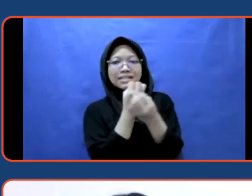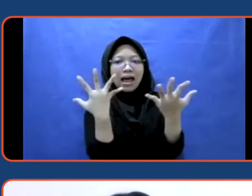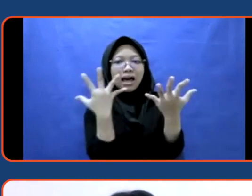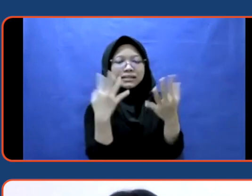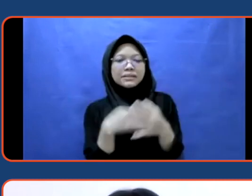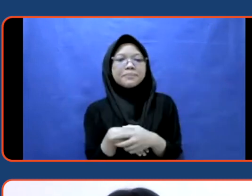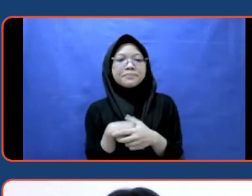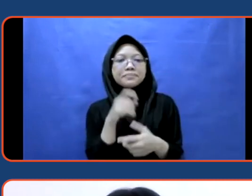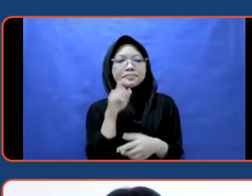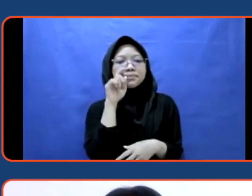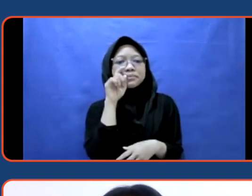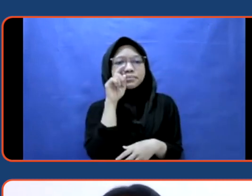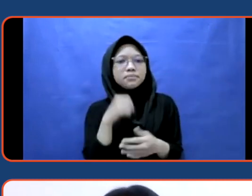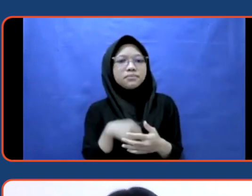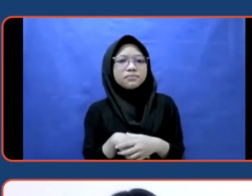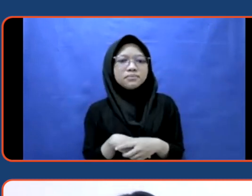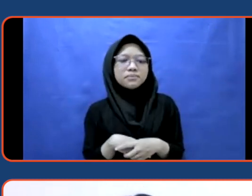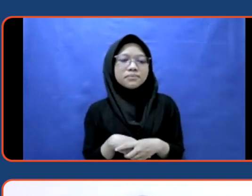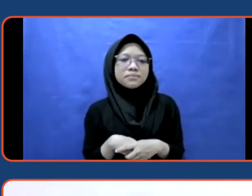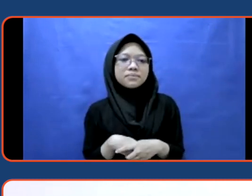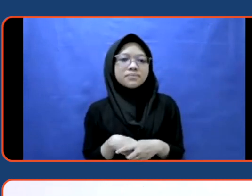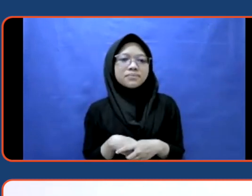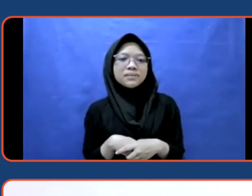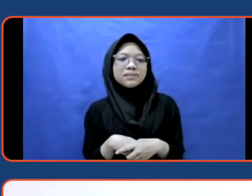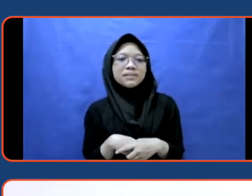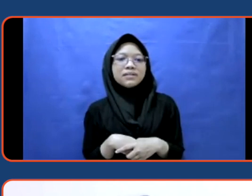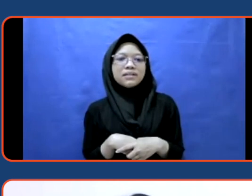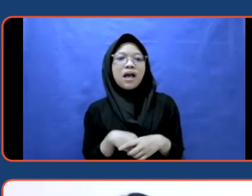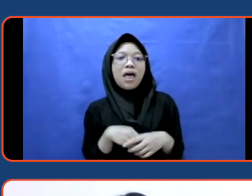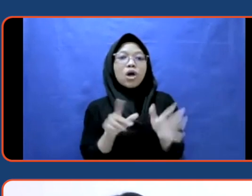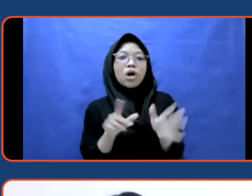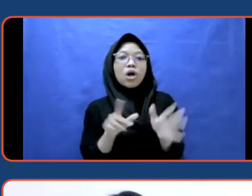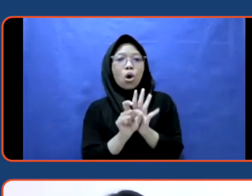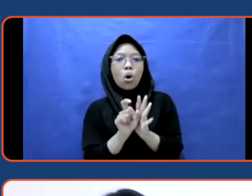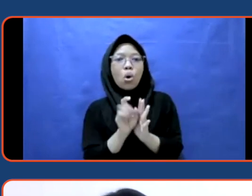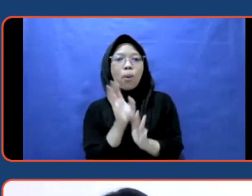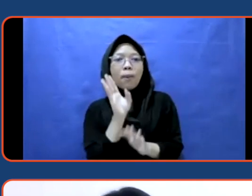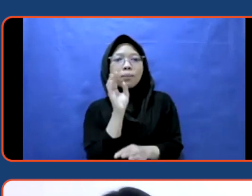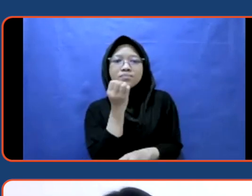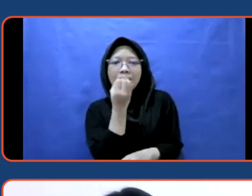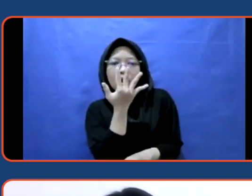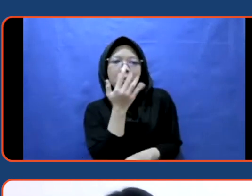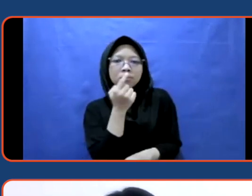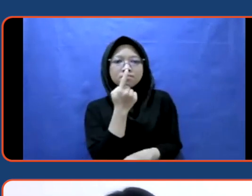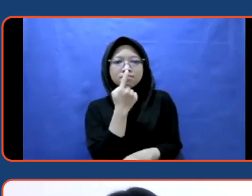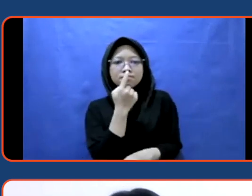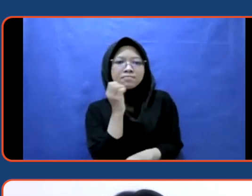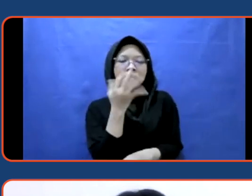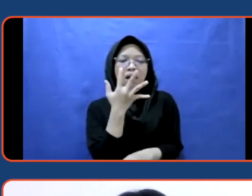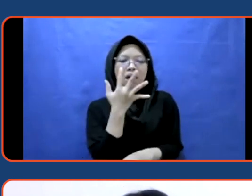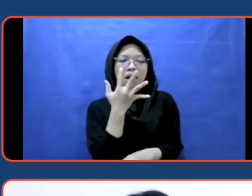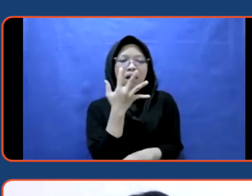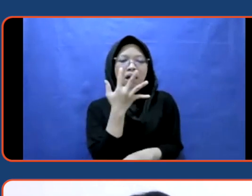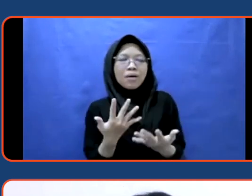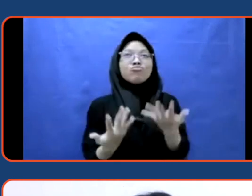ya lalu kalau secara smell mungkin bukunya memang tidak bisa tercium